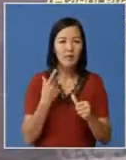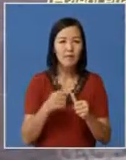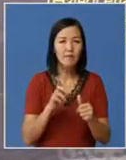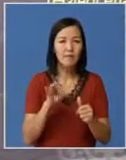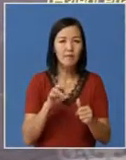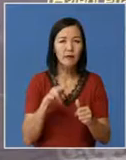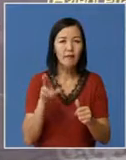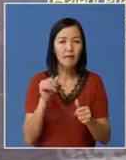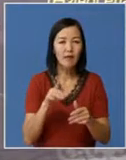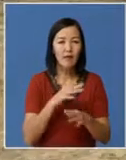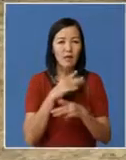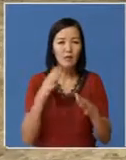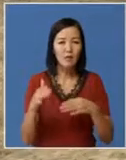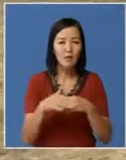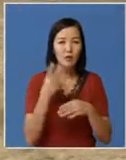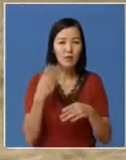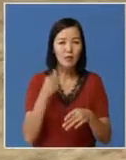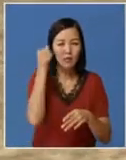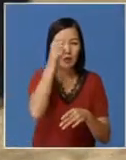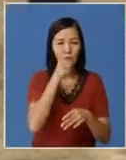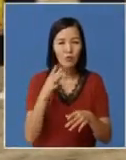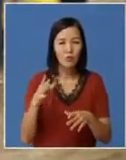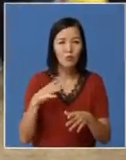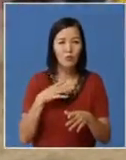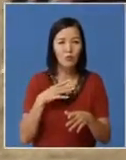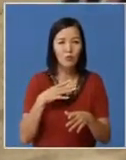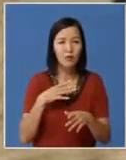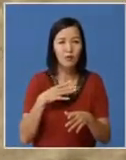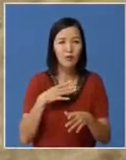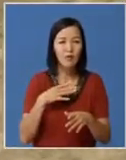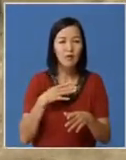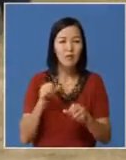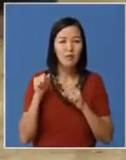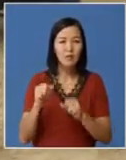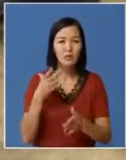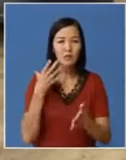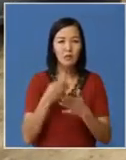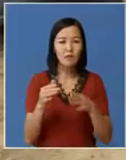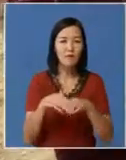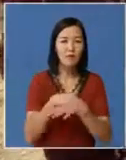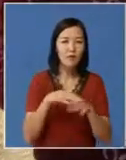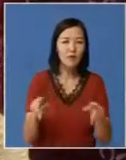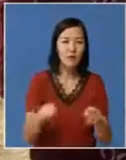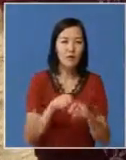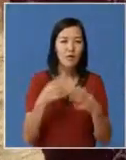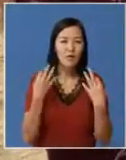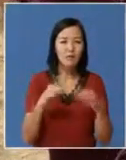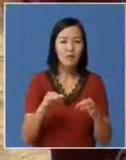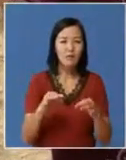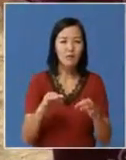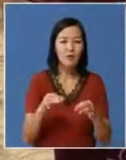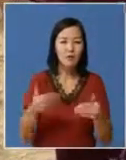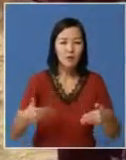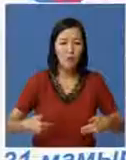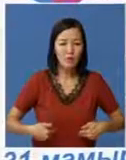бандах. Как и многие репрессированные в 30-е годы, он был одним из тех, кто встал на защиту своего народа, кто открыто заявлял о голоде в